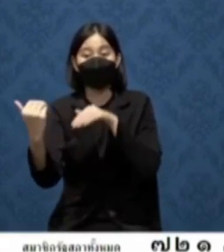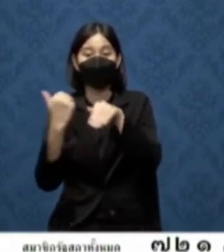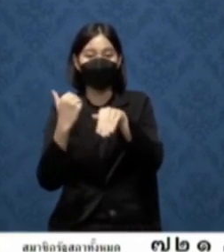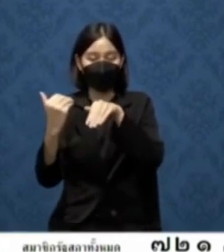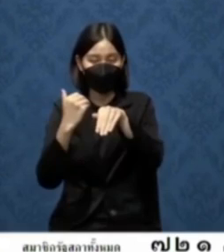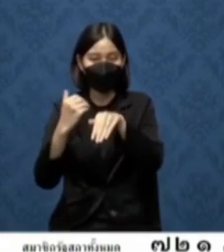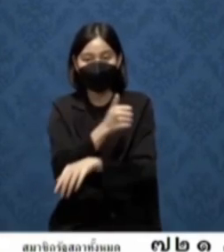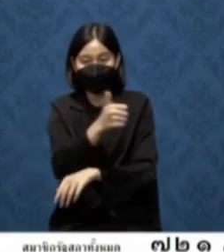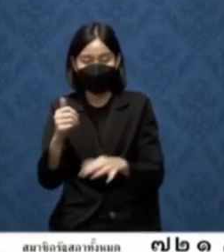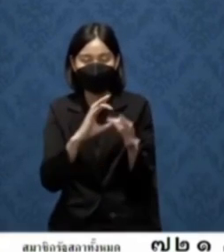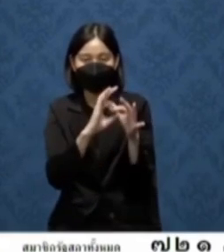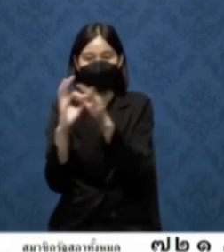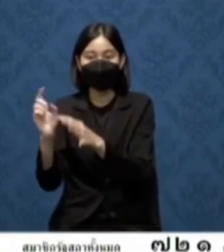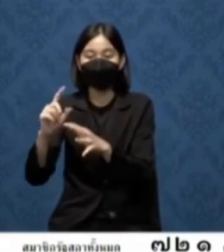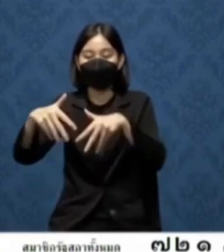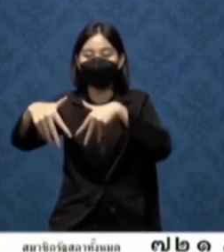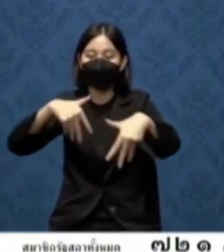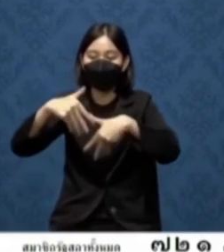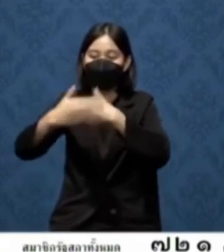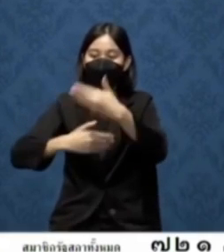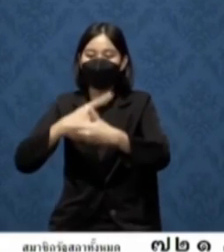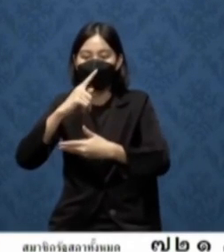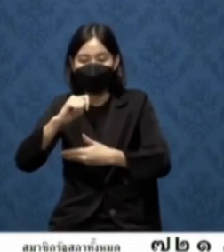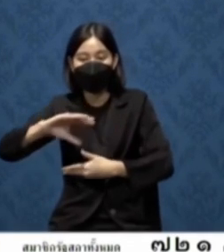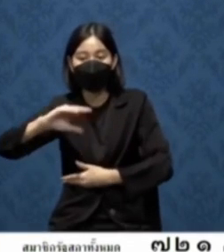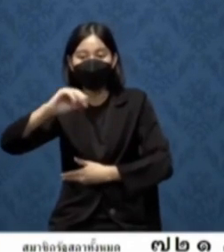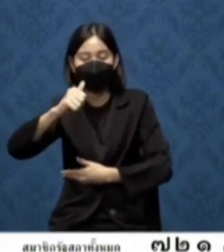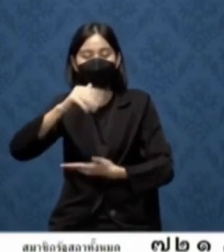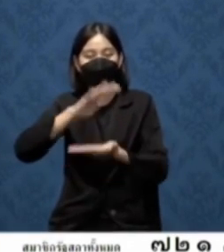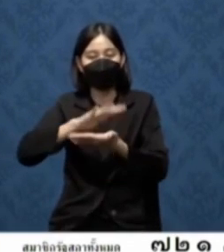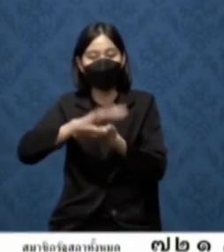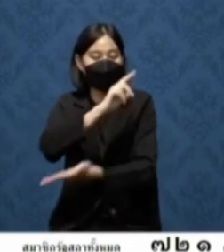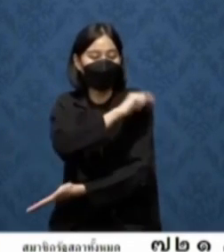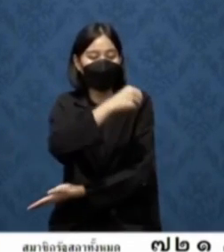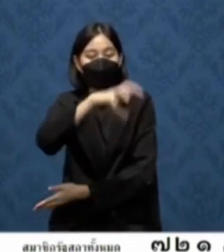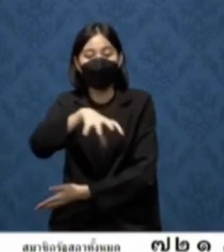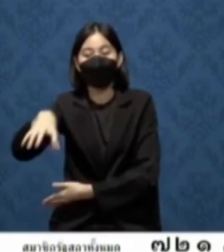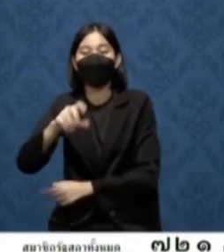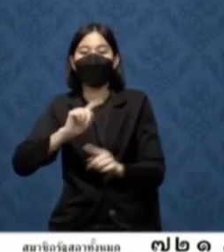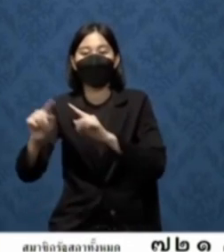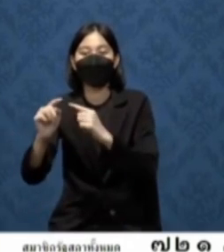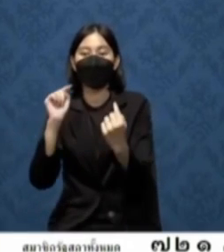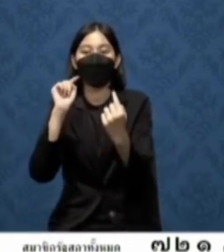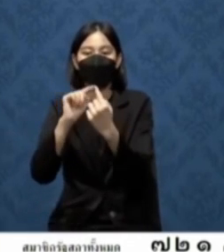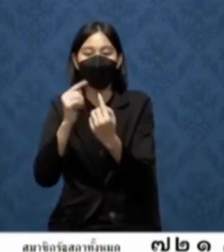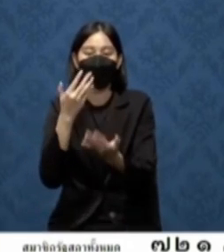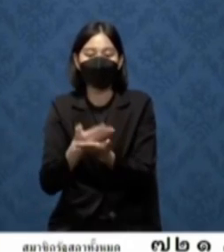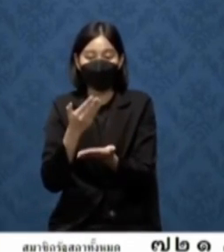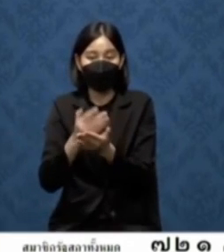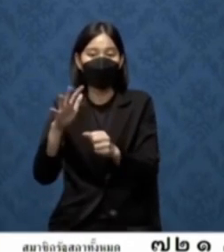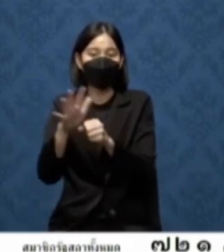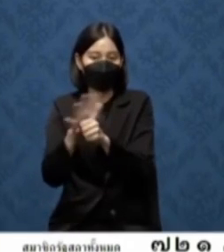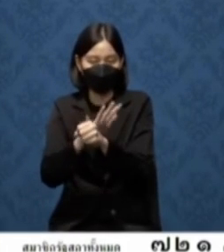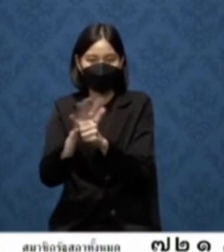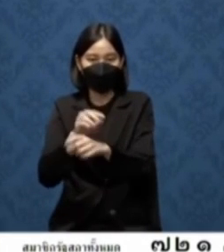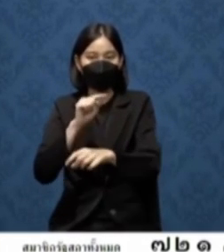ที่ดีที่เชื่อมโยงชุมชนตลาดเมืองโรงเรียนโรงพยาบาลสถานที่ท่องเที่ยวเข้าหากันในราคาที่เข้าถึงได้สะดวก